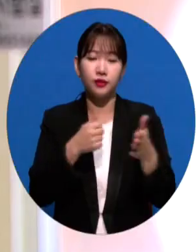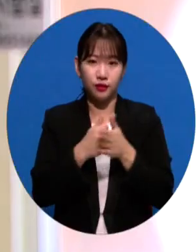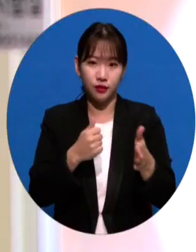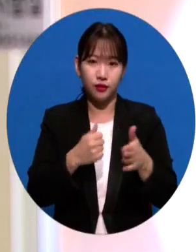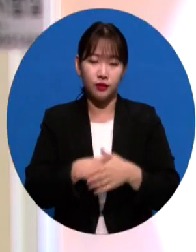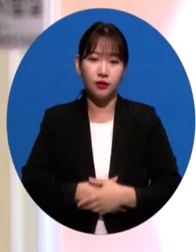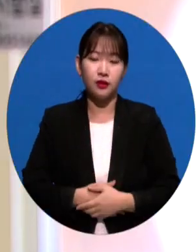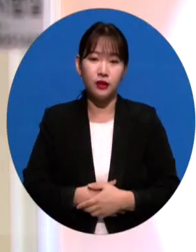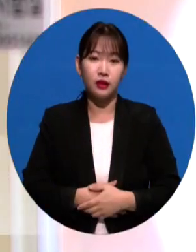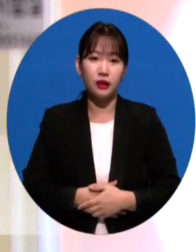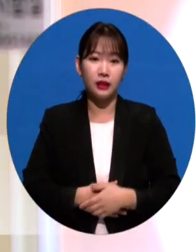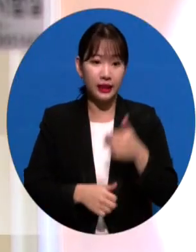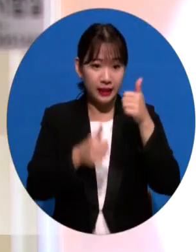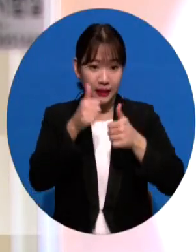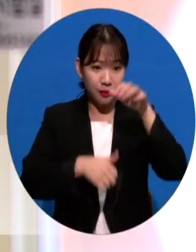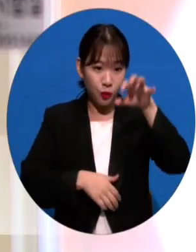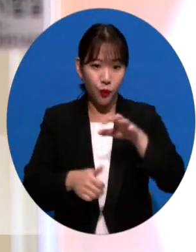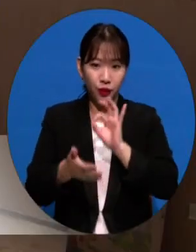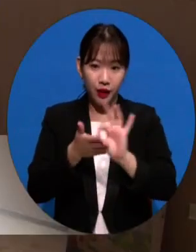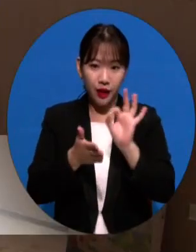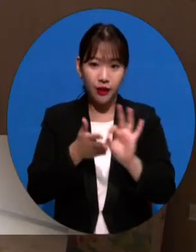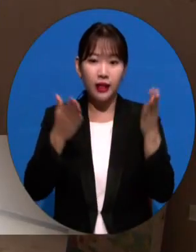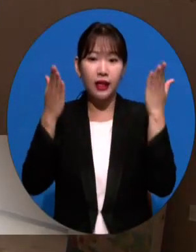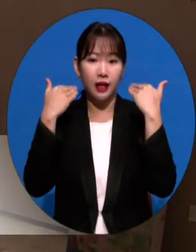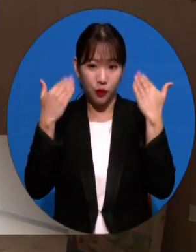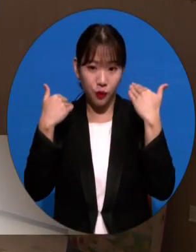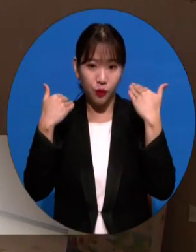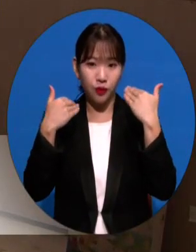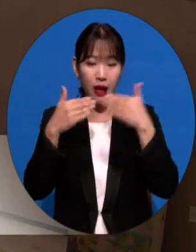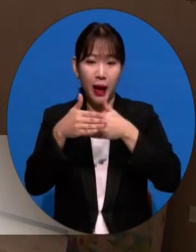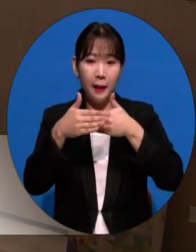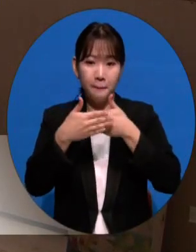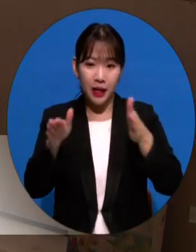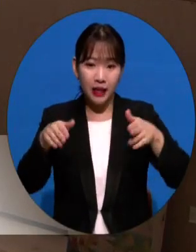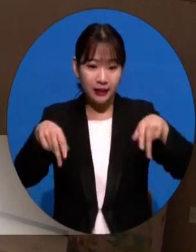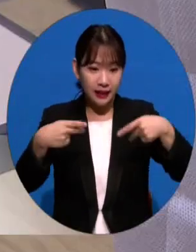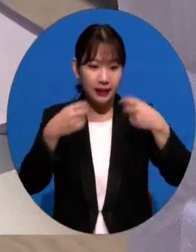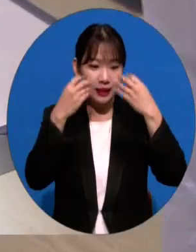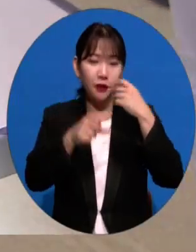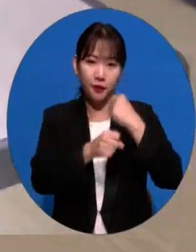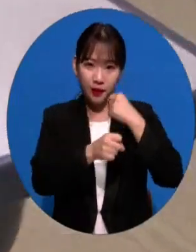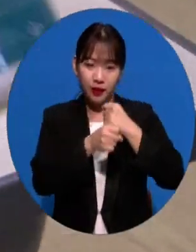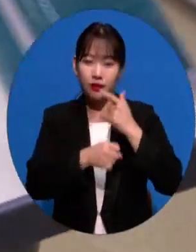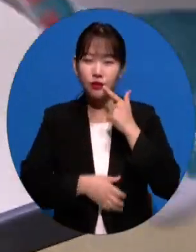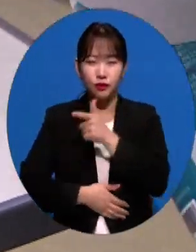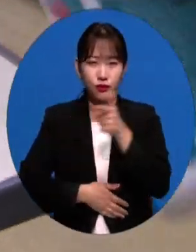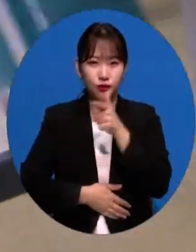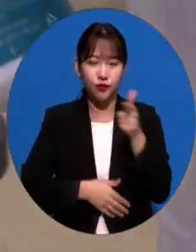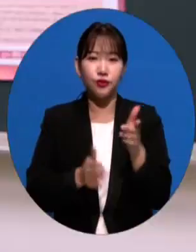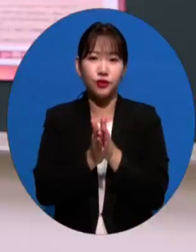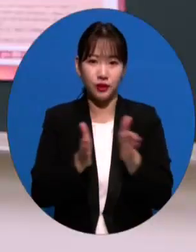때문입니다. 수능 고사장으로 활용되는 각 학교들은 교실 책상을 새롭게 배치하고 방역에